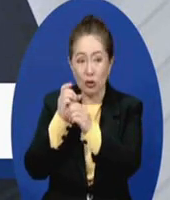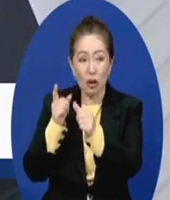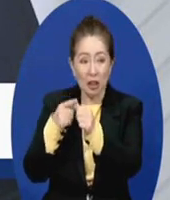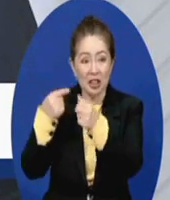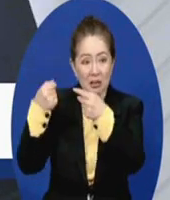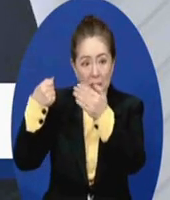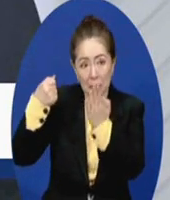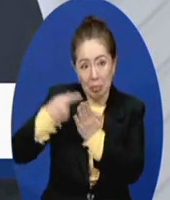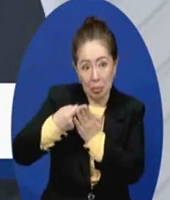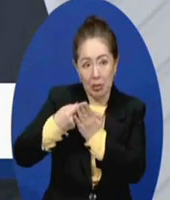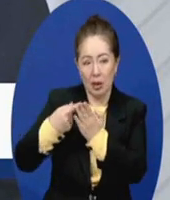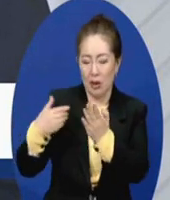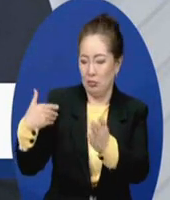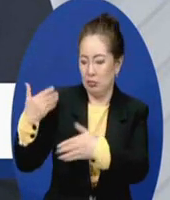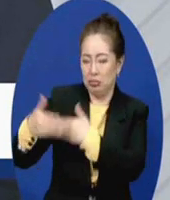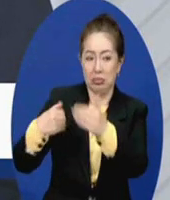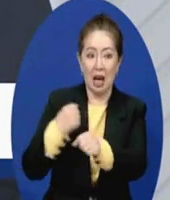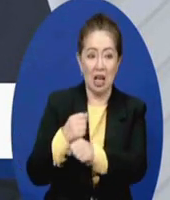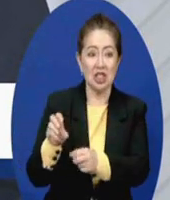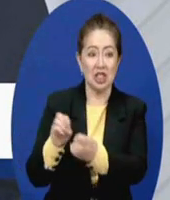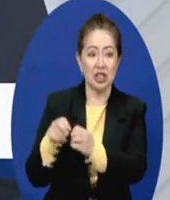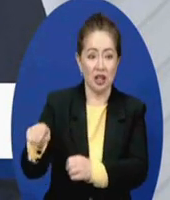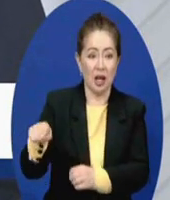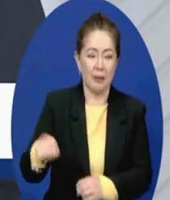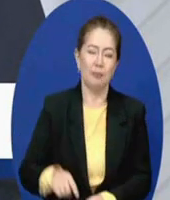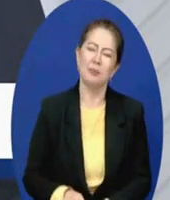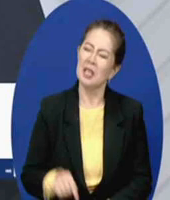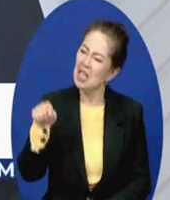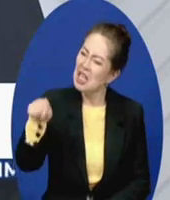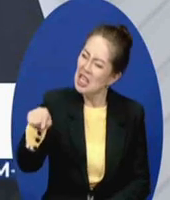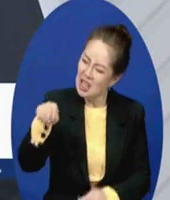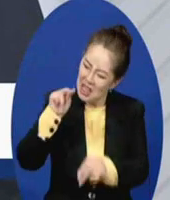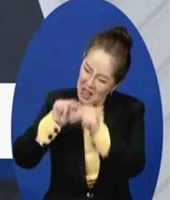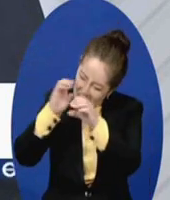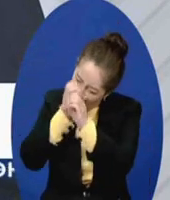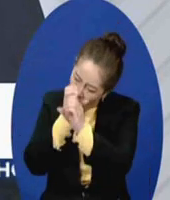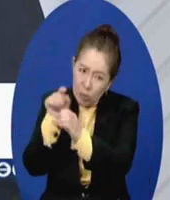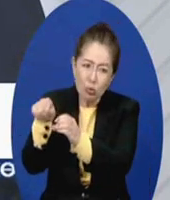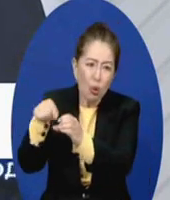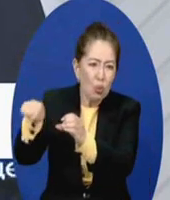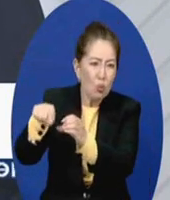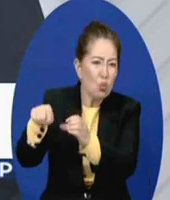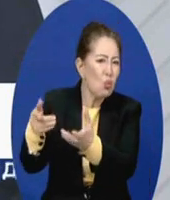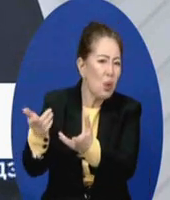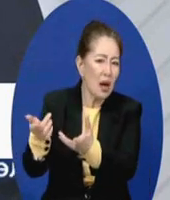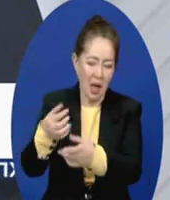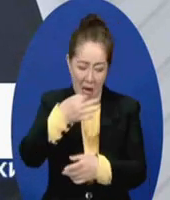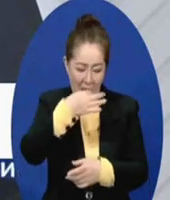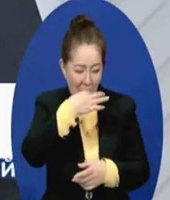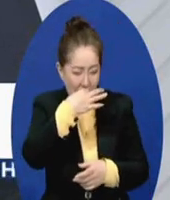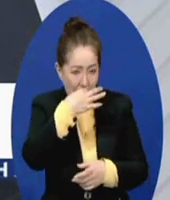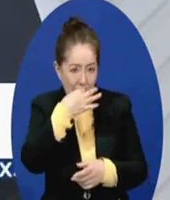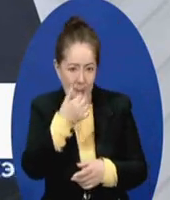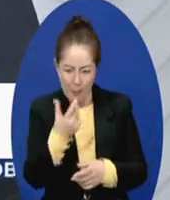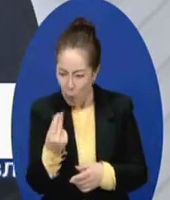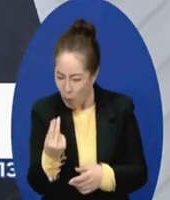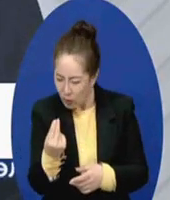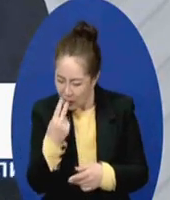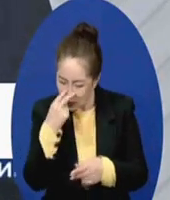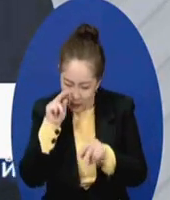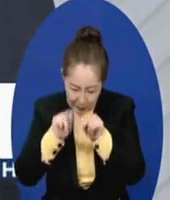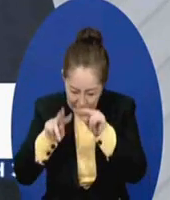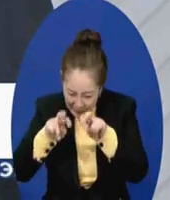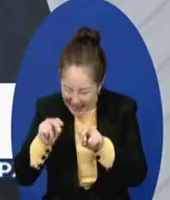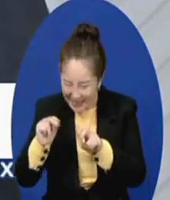үйл ажиллагаа явуулж байна. Тэгэхээр энэ лаборатори өөрөө яг одоо тэр эмийн чанарыг бодитоор дүгнэж чадчихаа